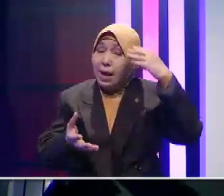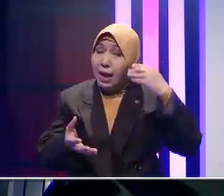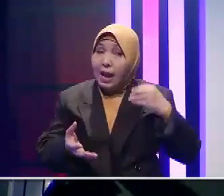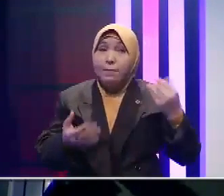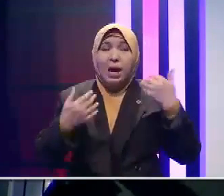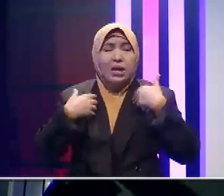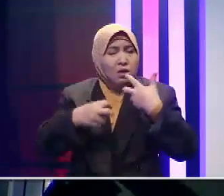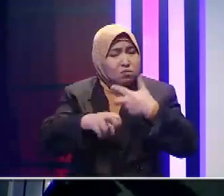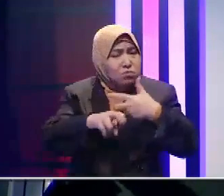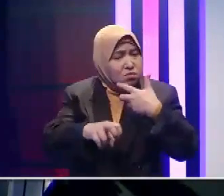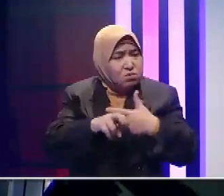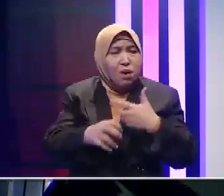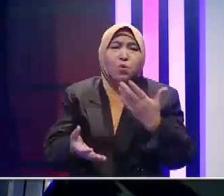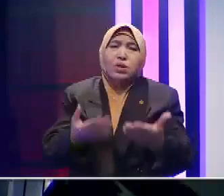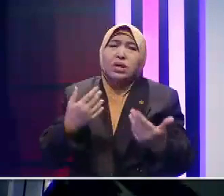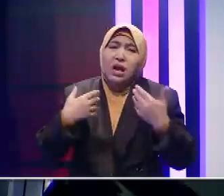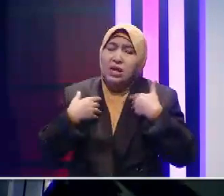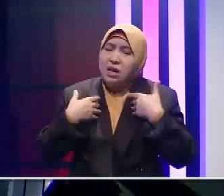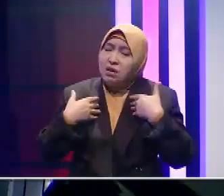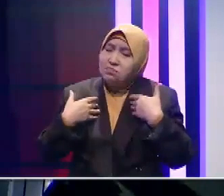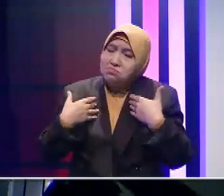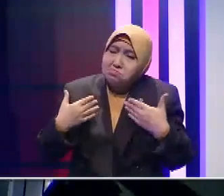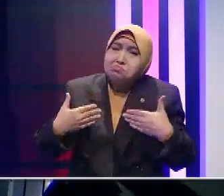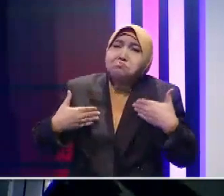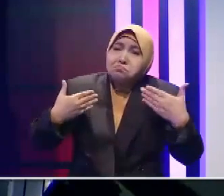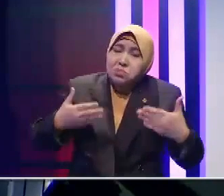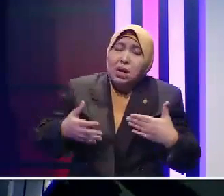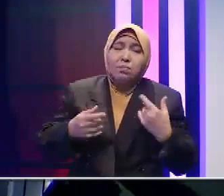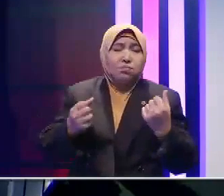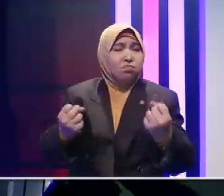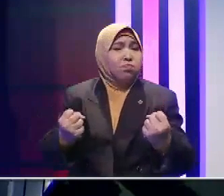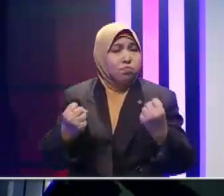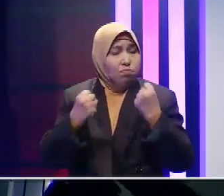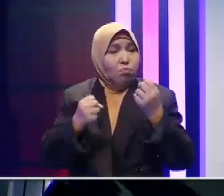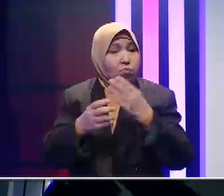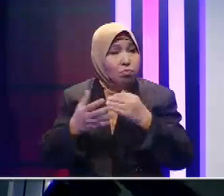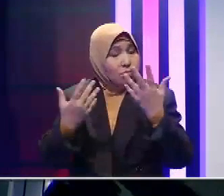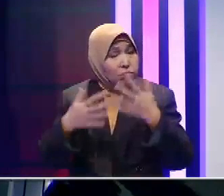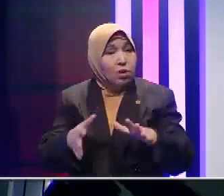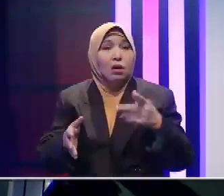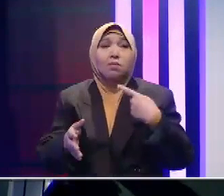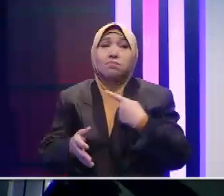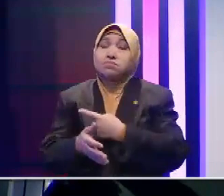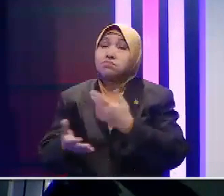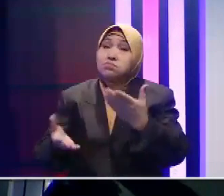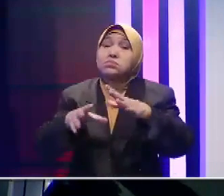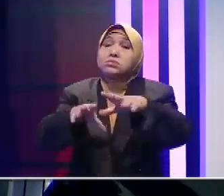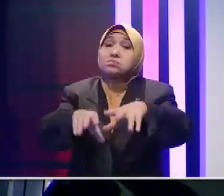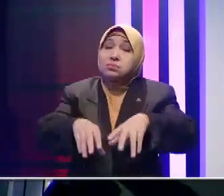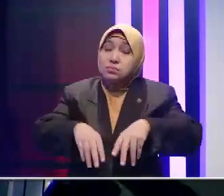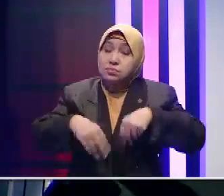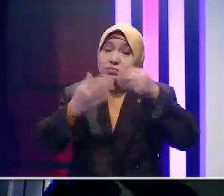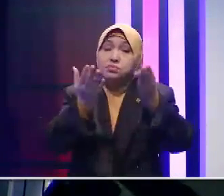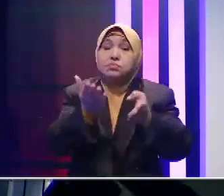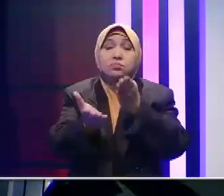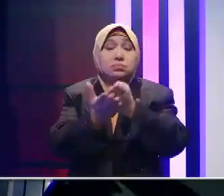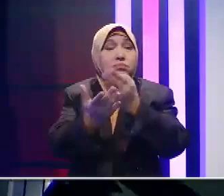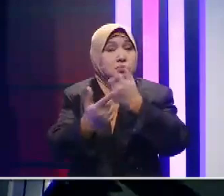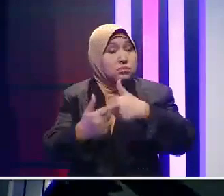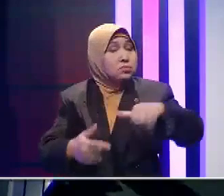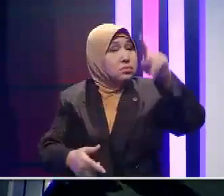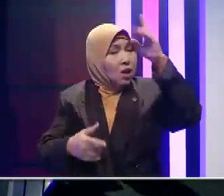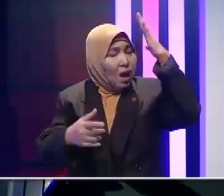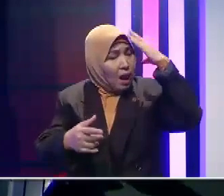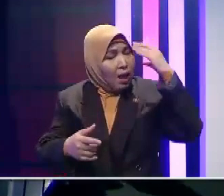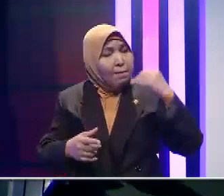ada kesusahan, mungkin ada kesenangan, tetapi kita diteguhkan dan kemudian kita mungkin menerima hidayah daripada Allah Ta'ala. Pengalaman Ustaz